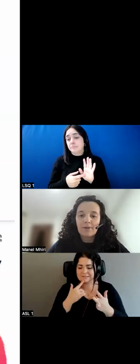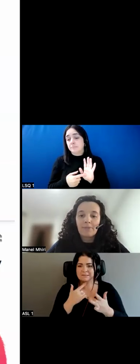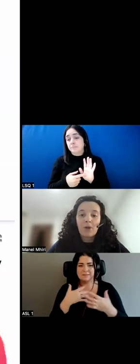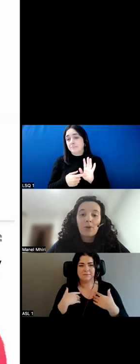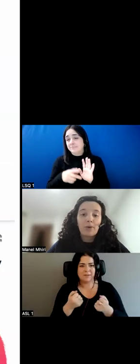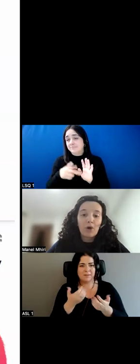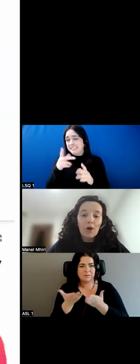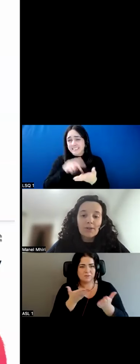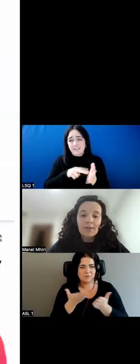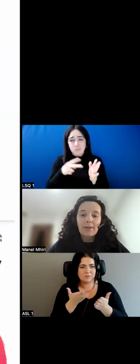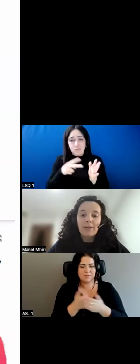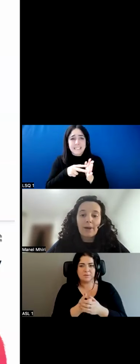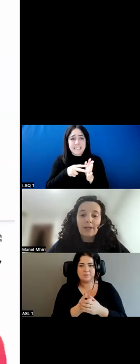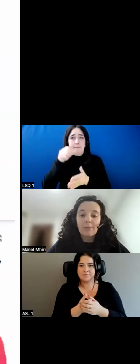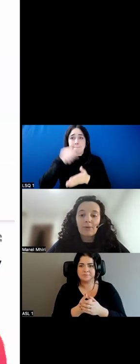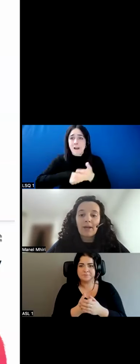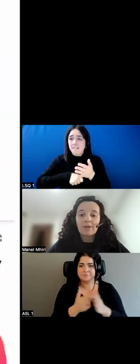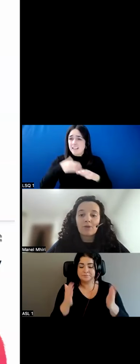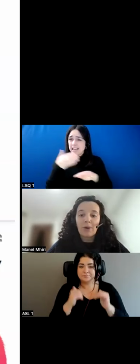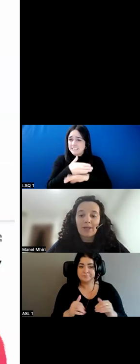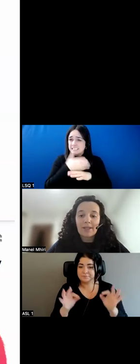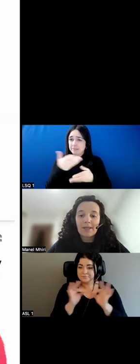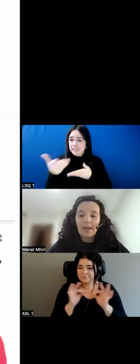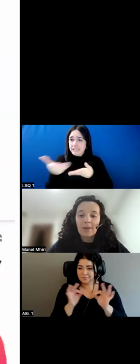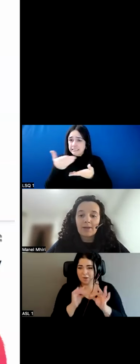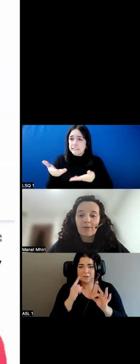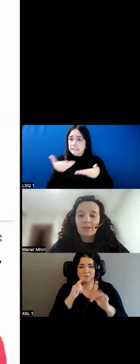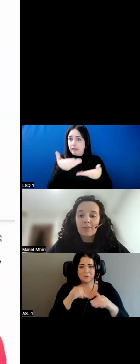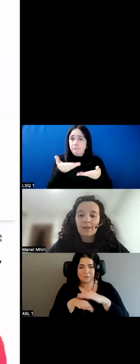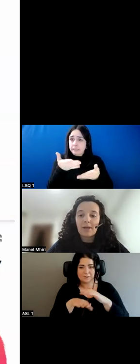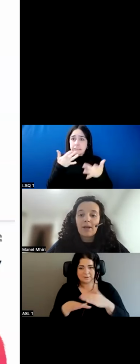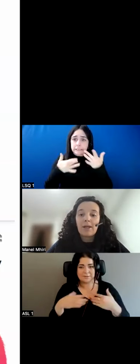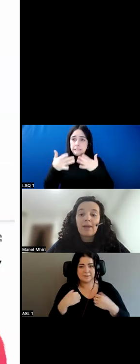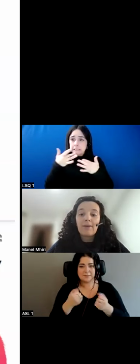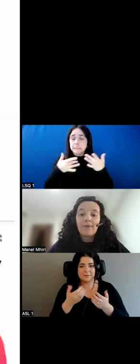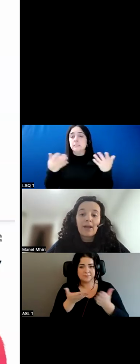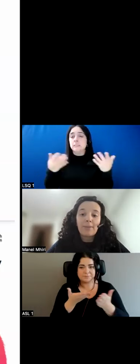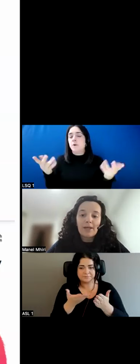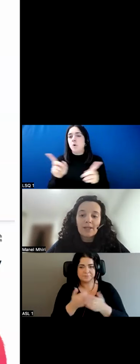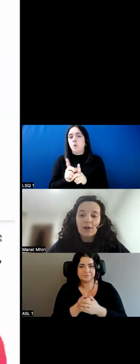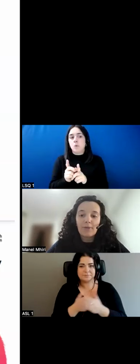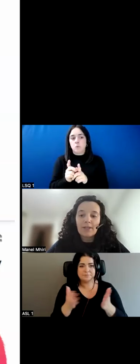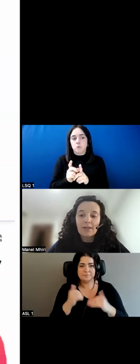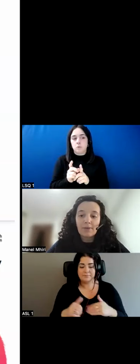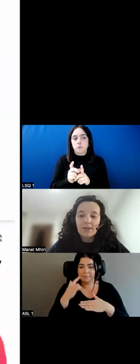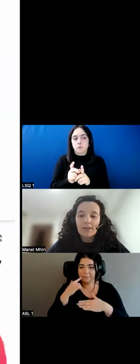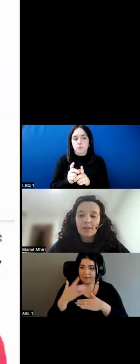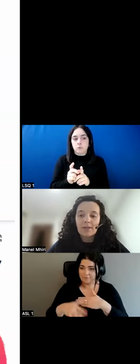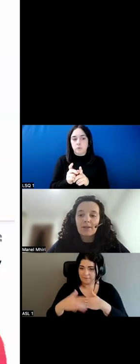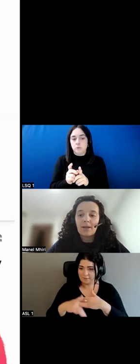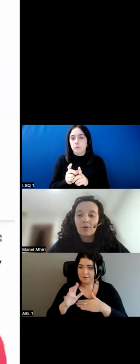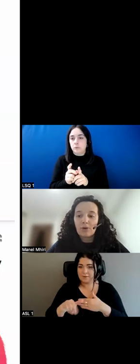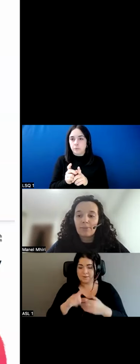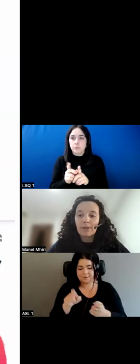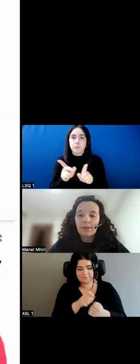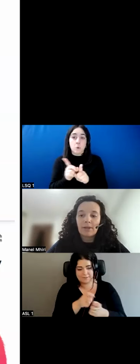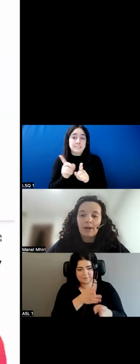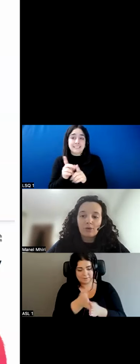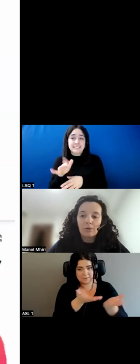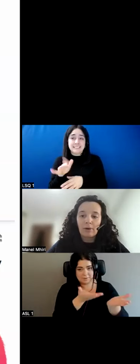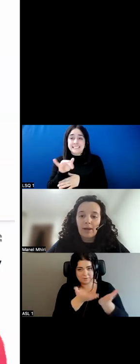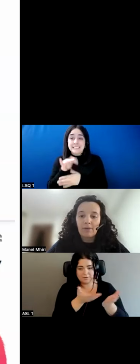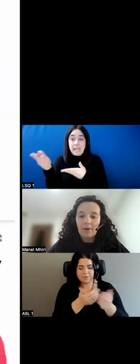services ou le manque d'accessibilité aux services, le coût qui peut être lié à l'accès à ces services, la disponibilité de